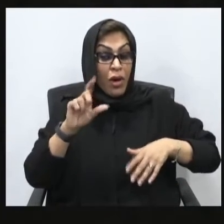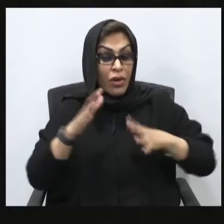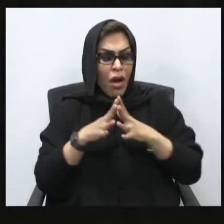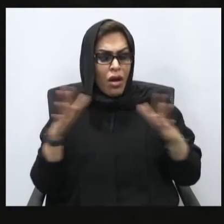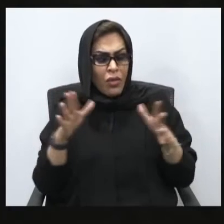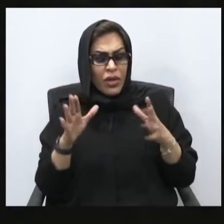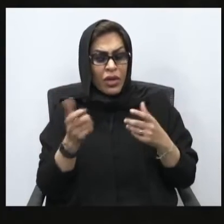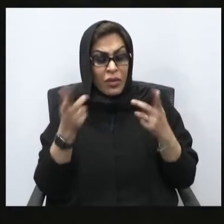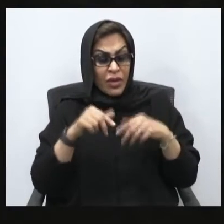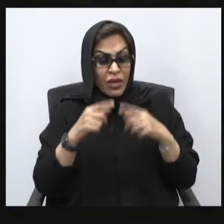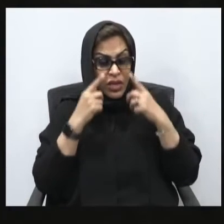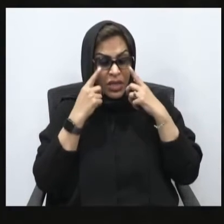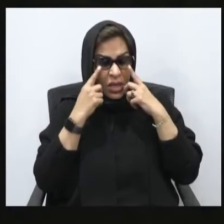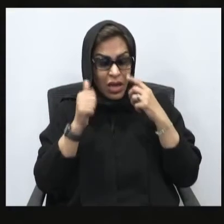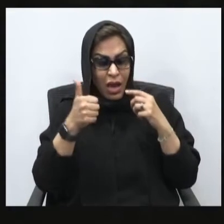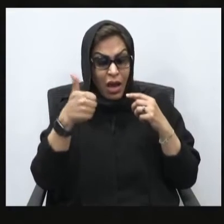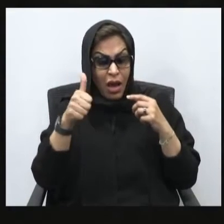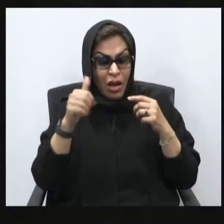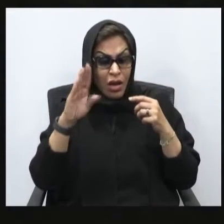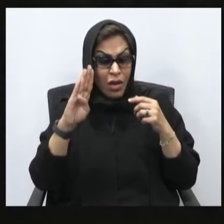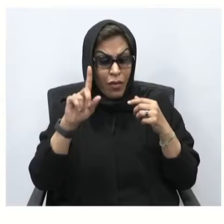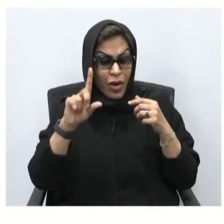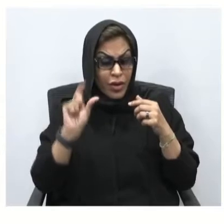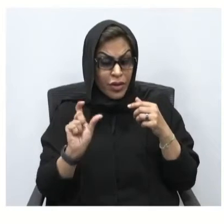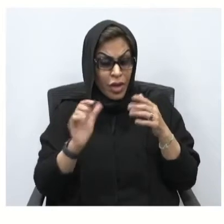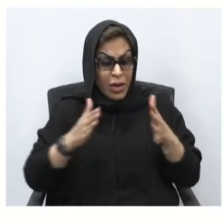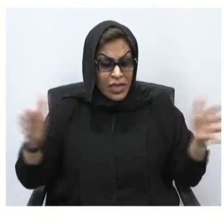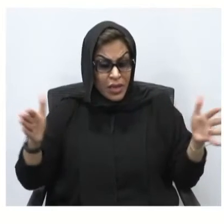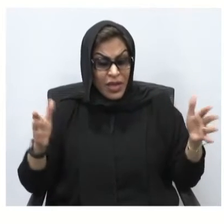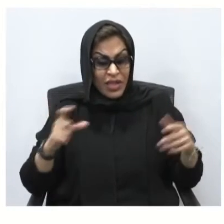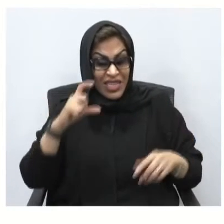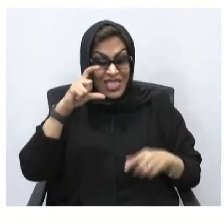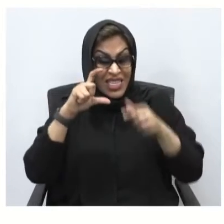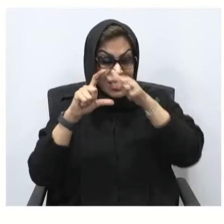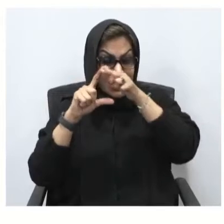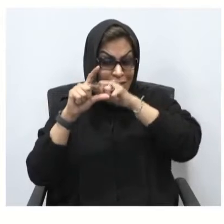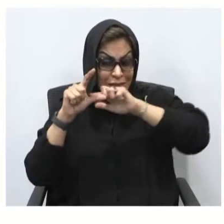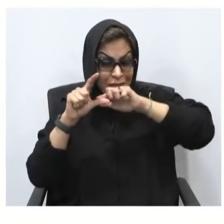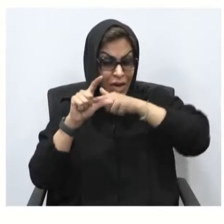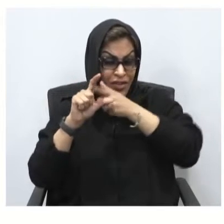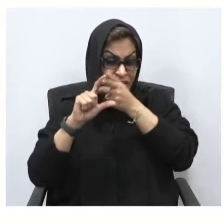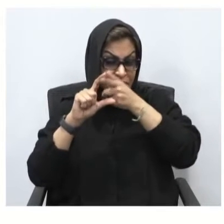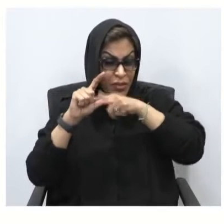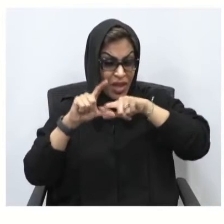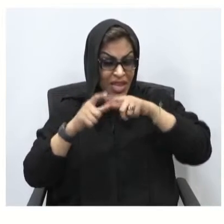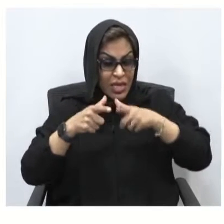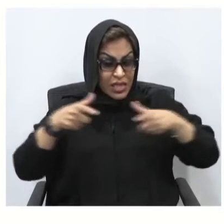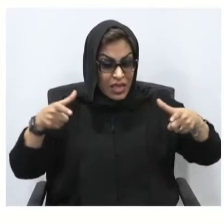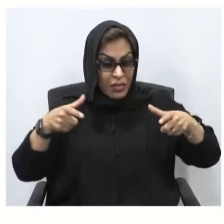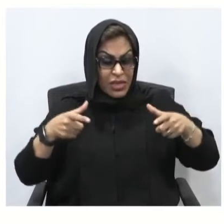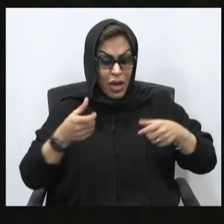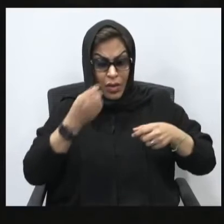لكن في القصبه الهوائيه ما الذي يساعدها احسنتم نصف دائره حرف السي هذا يزيد من مساحه